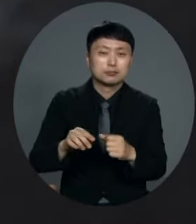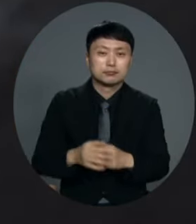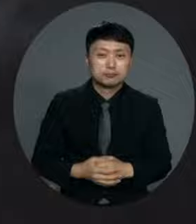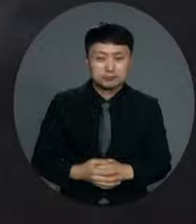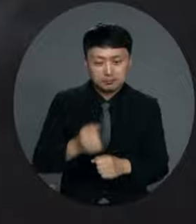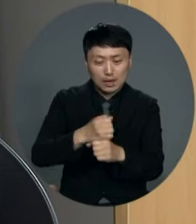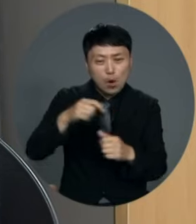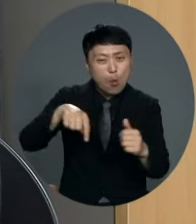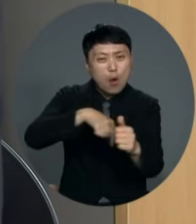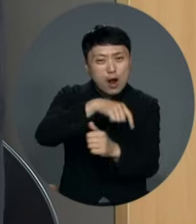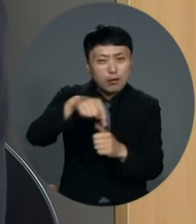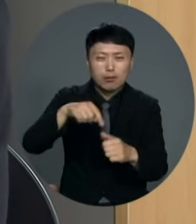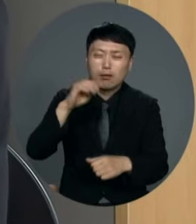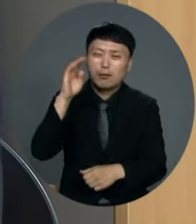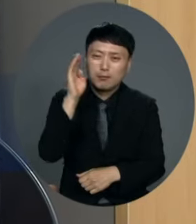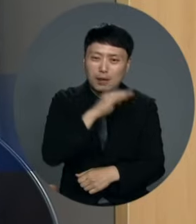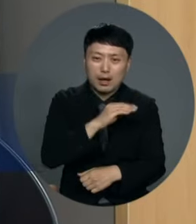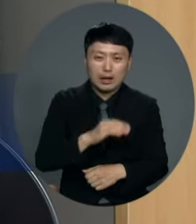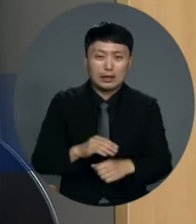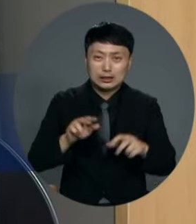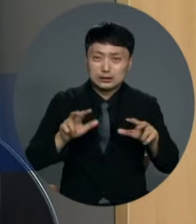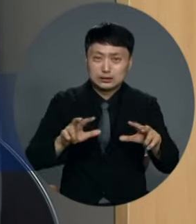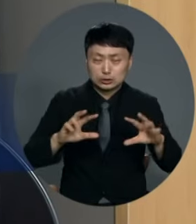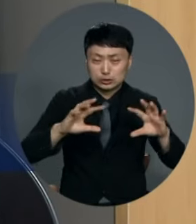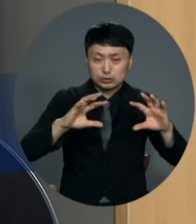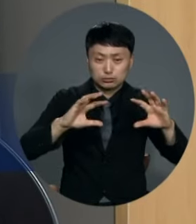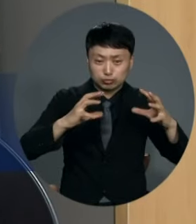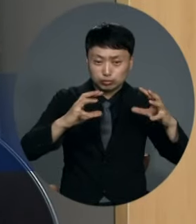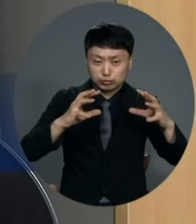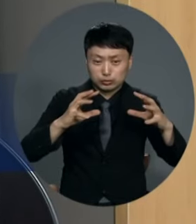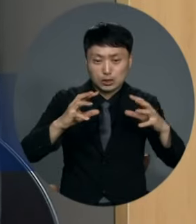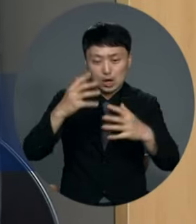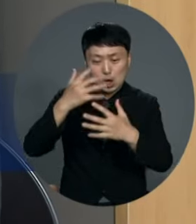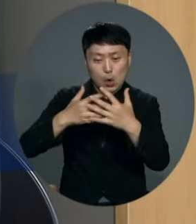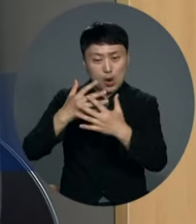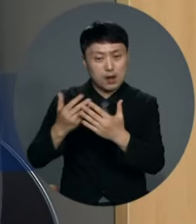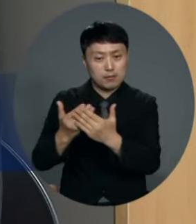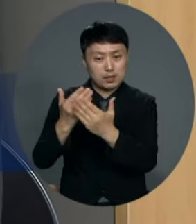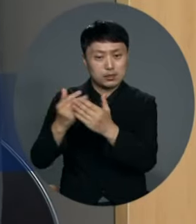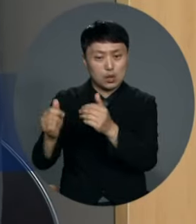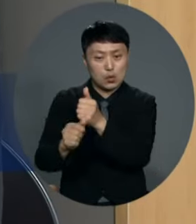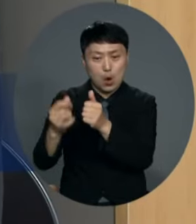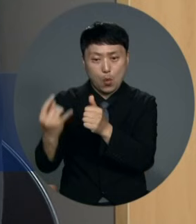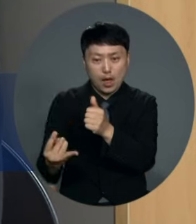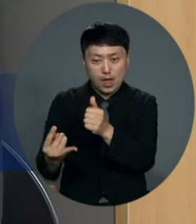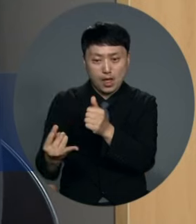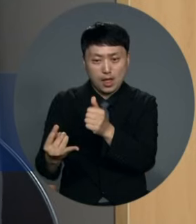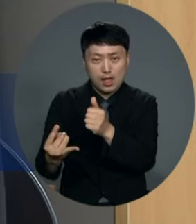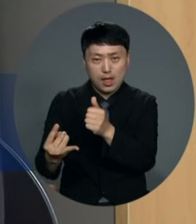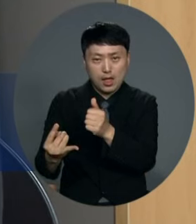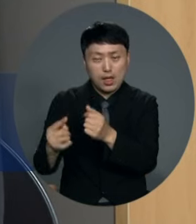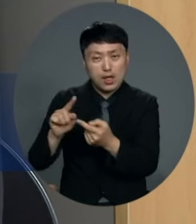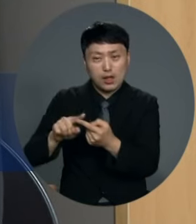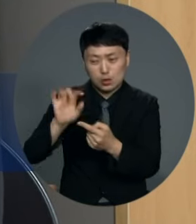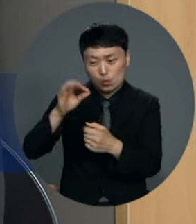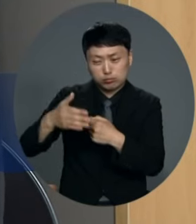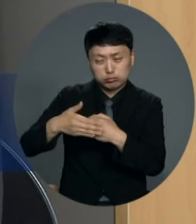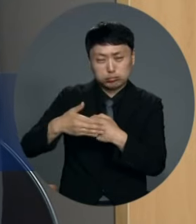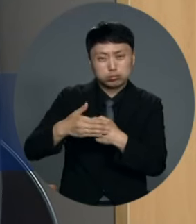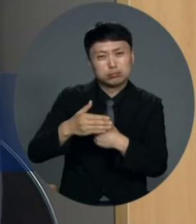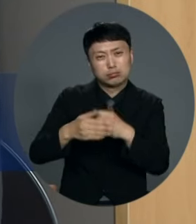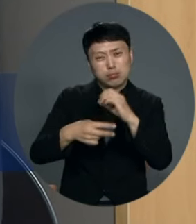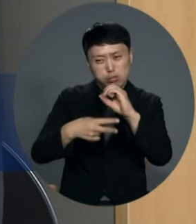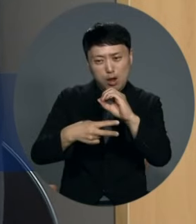말합니다. 지금은 이제 국가나 영화진흥위원회에서 지역 영화에 대한 정책 지원금 0원이 되어버렸어요.